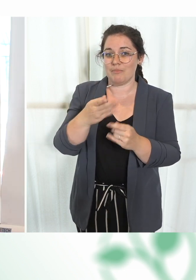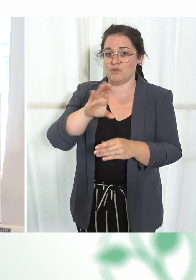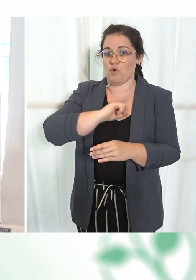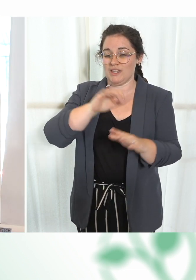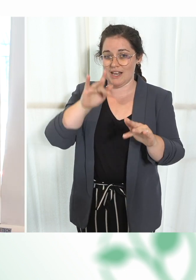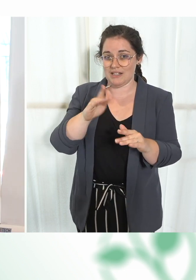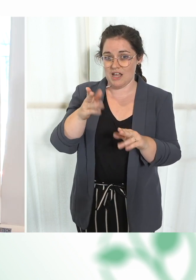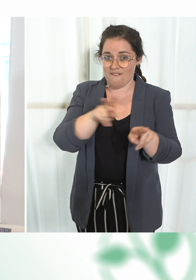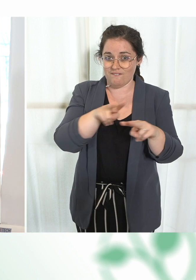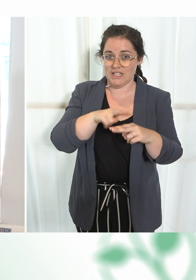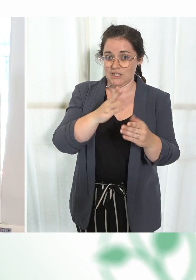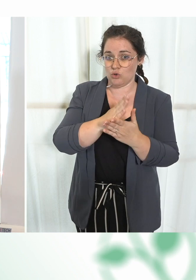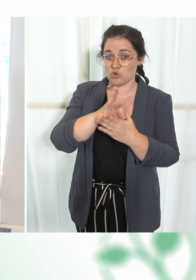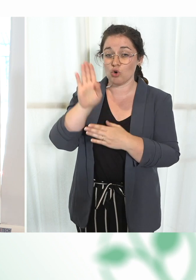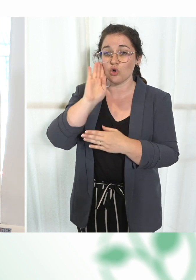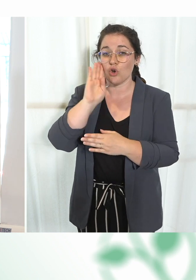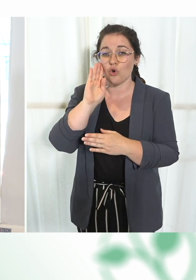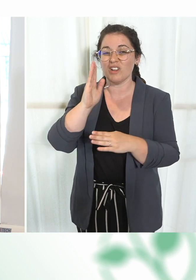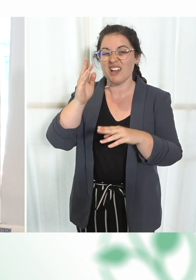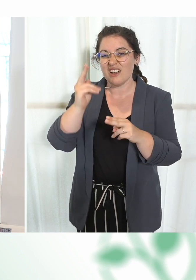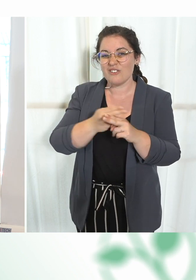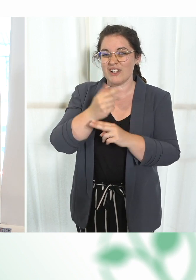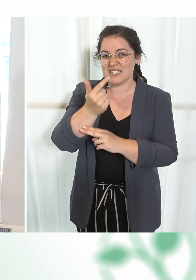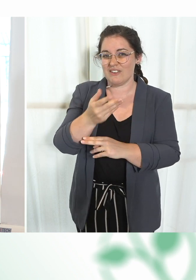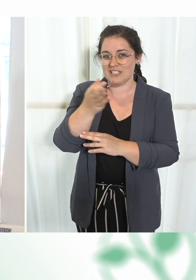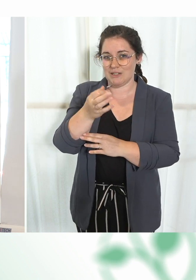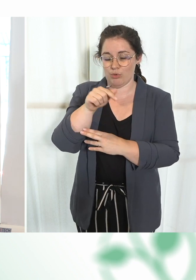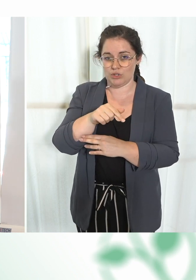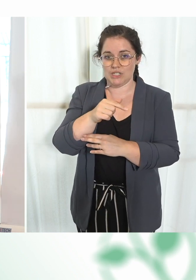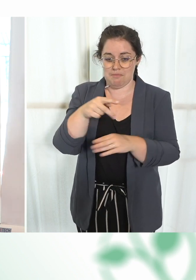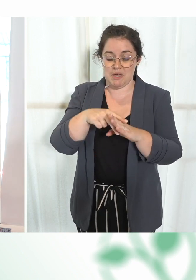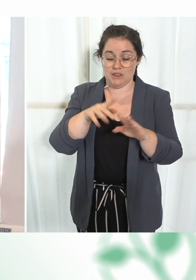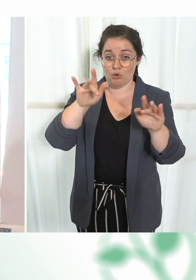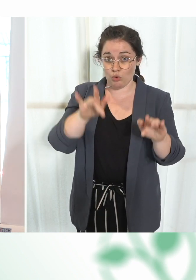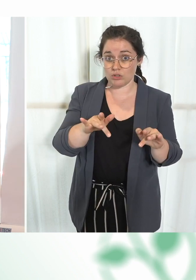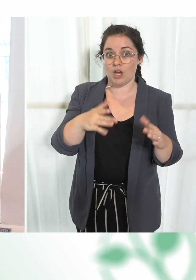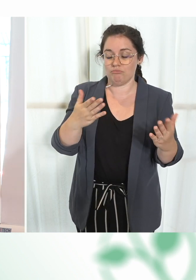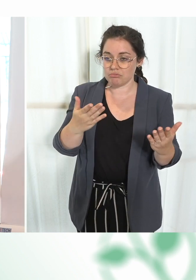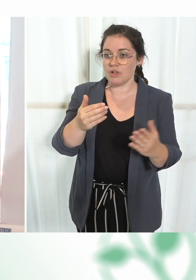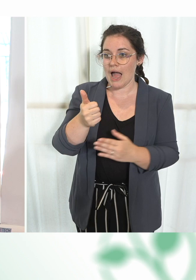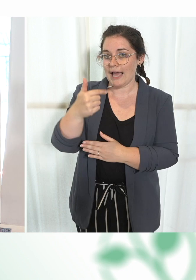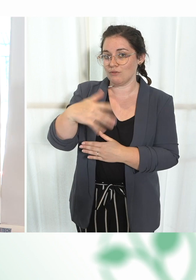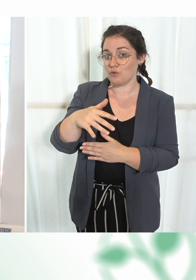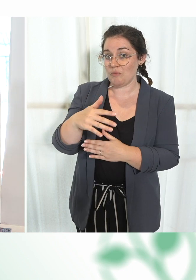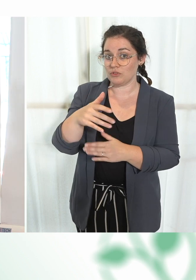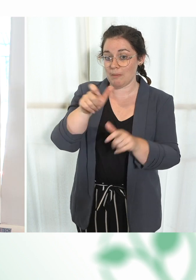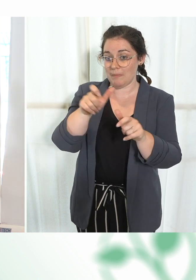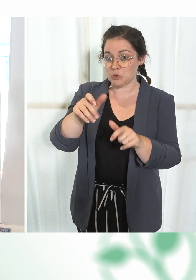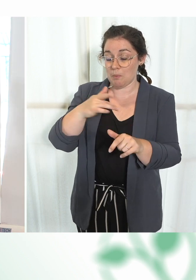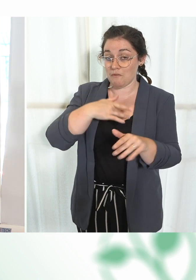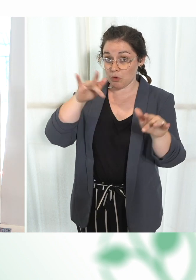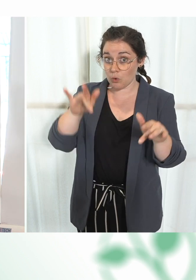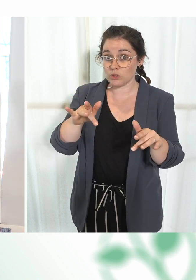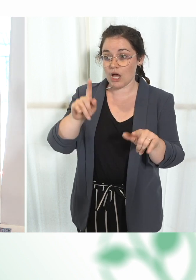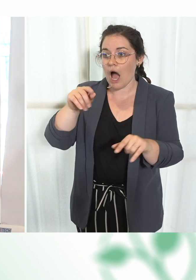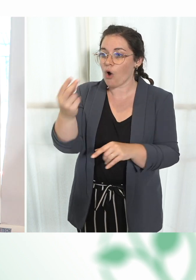auch im Video schon gehört haben, fast 20% der Bevölkerung haben eine Behinderung. Ja, das ist ein Fünftel der Bevölkerung, die haben auch Geld,